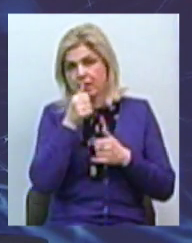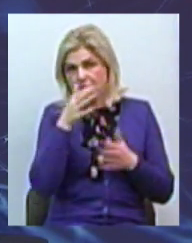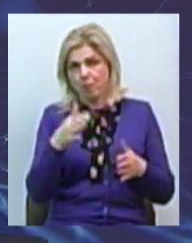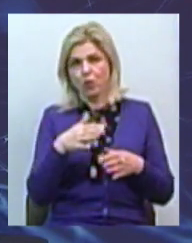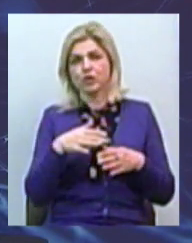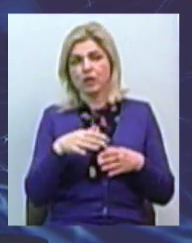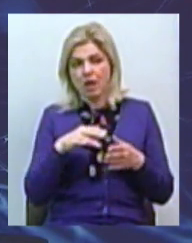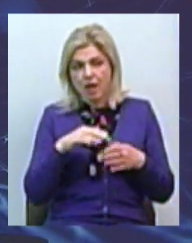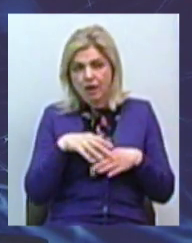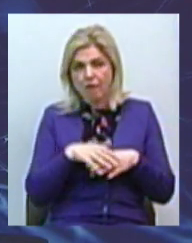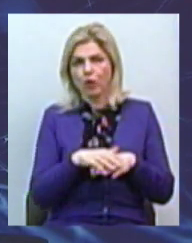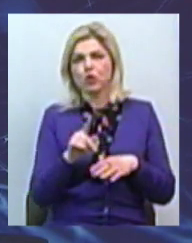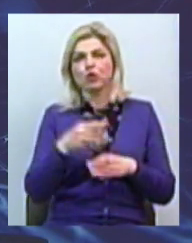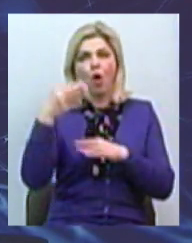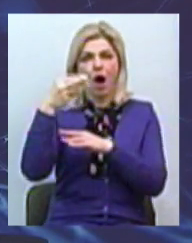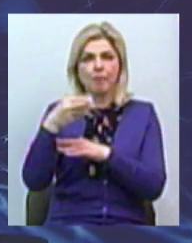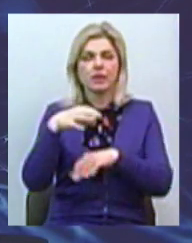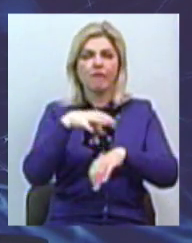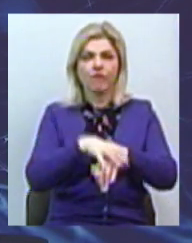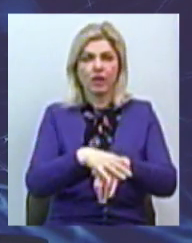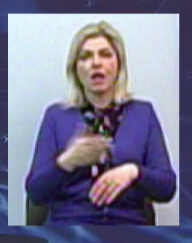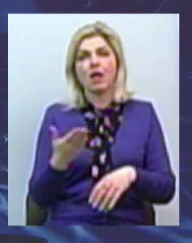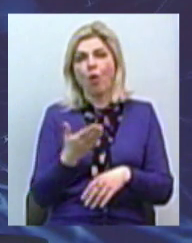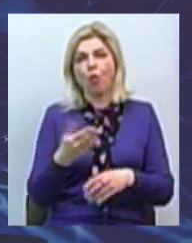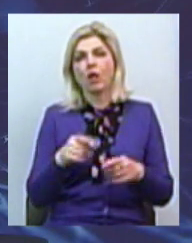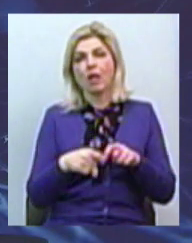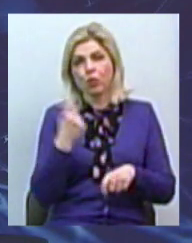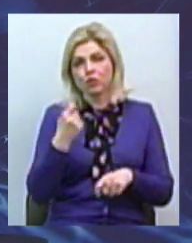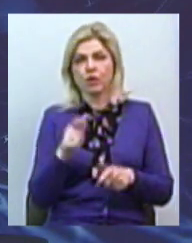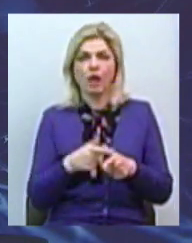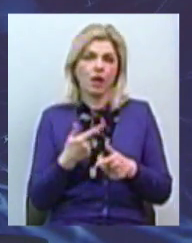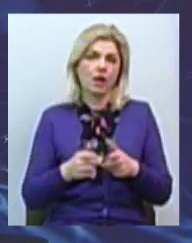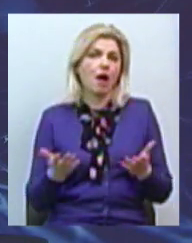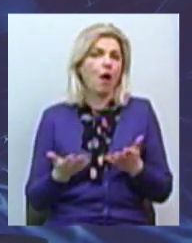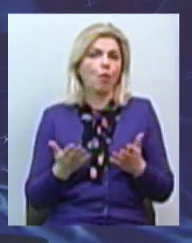камери зафіксують якесь правопорушення чи якусь пригоду.